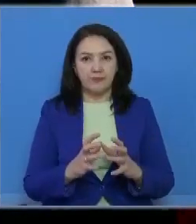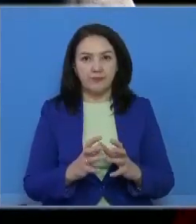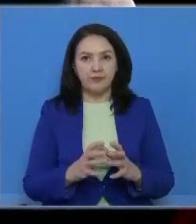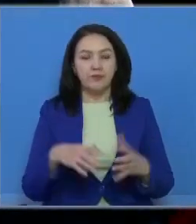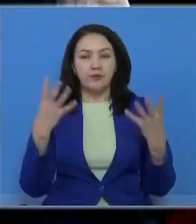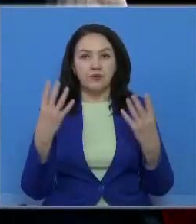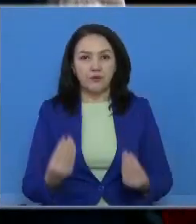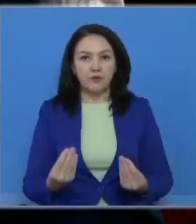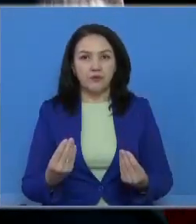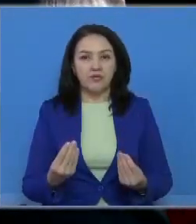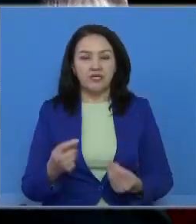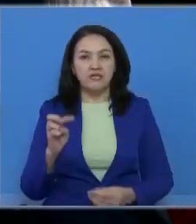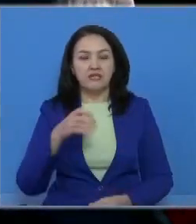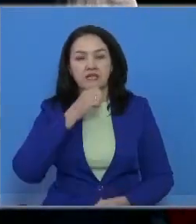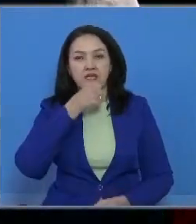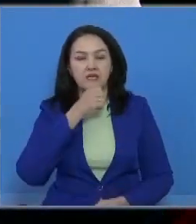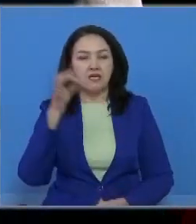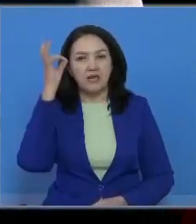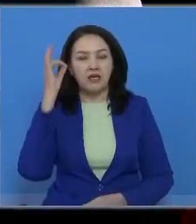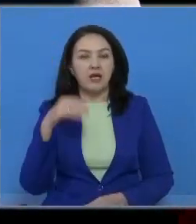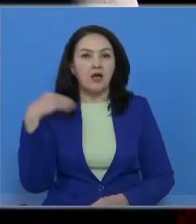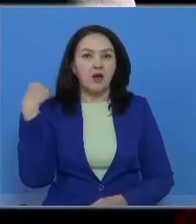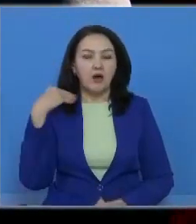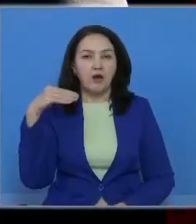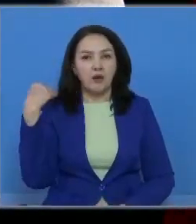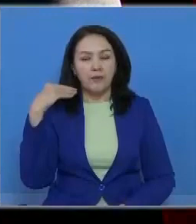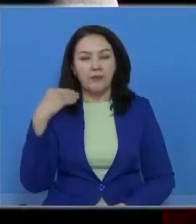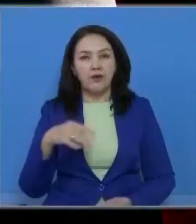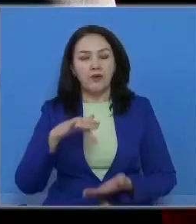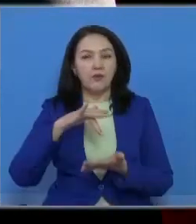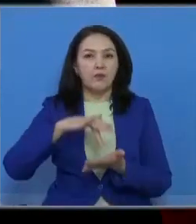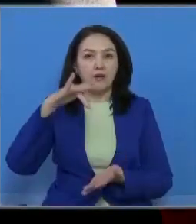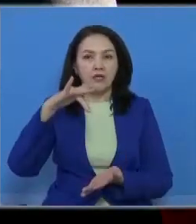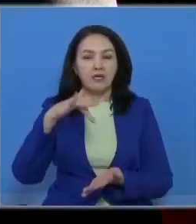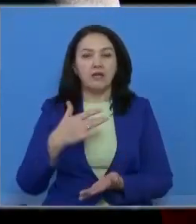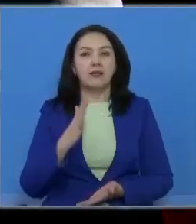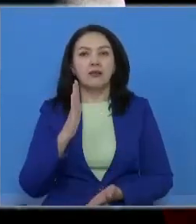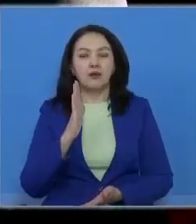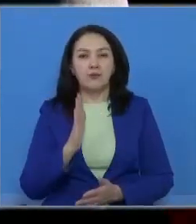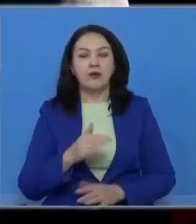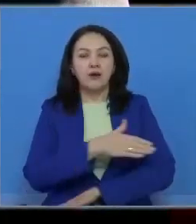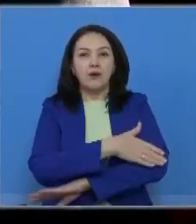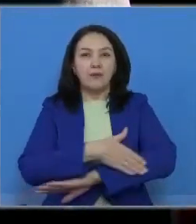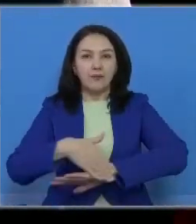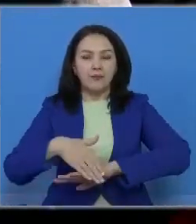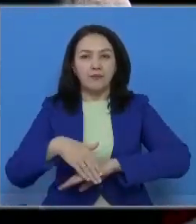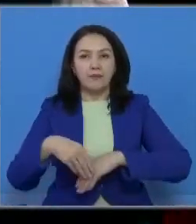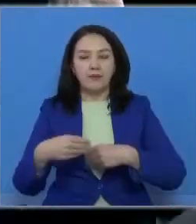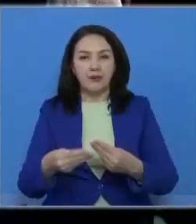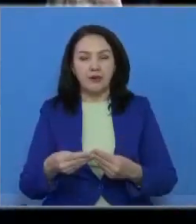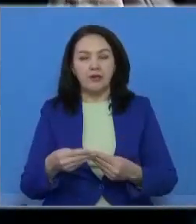күн. Есет атамыздың ескерткішін Ақтөбенің ортасында, орталық көшелерінің